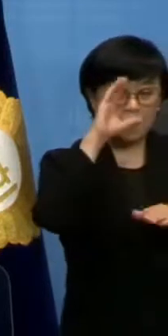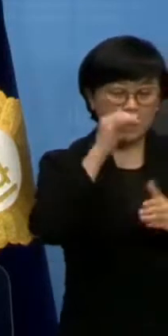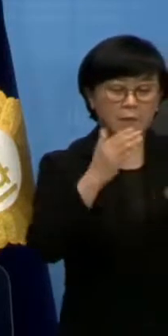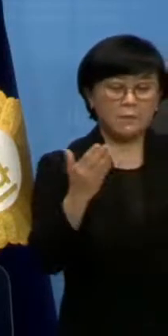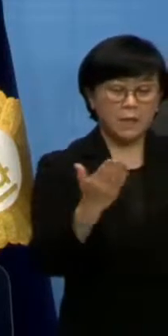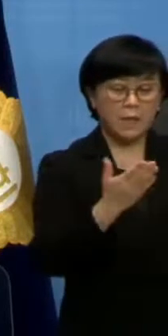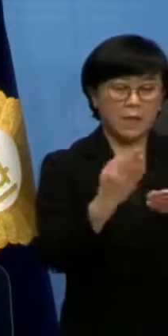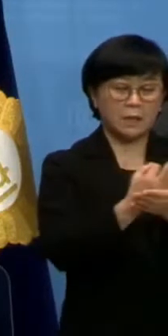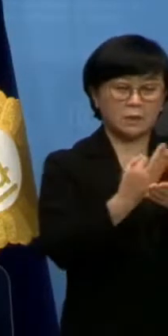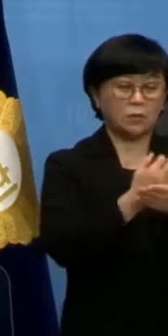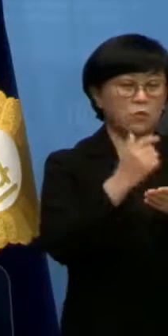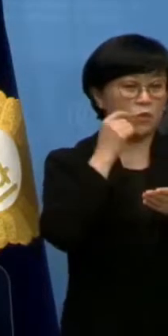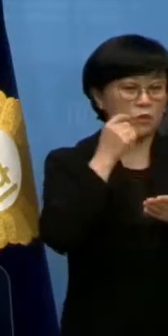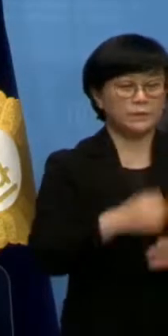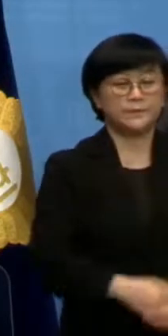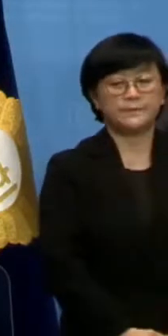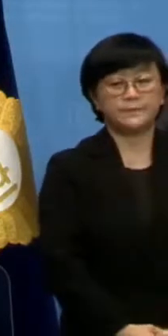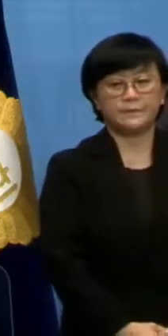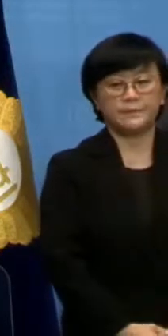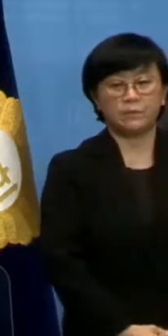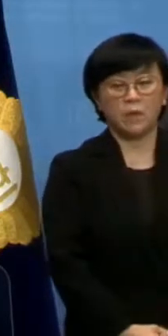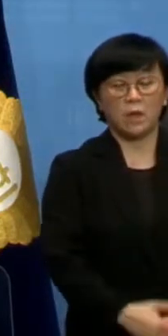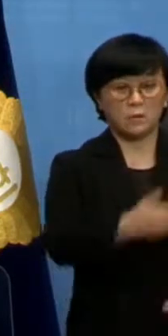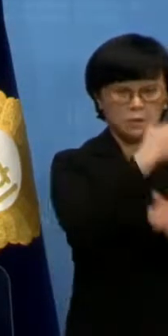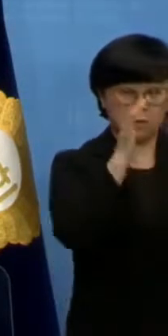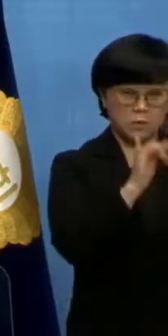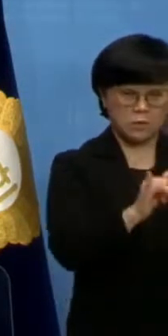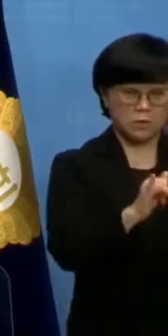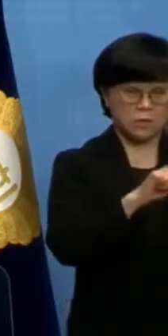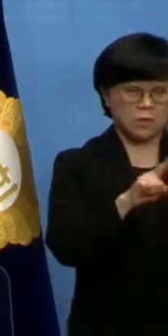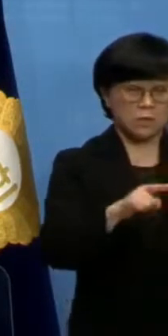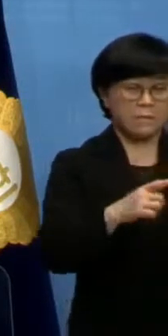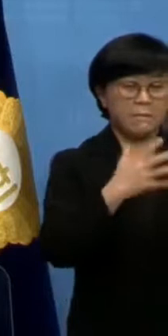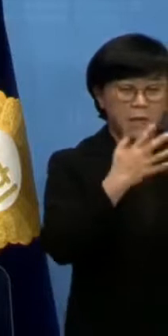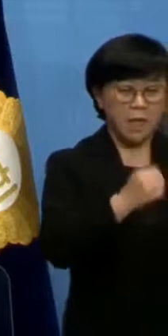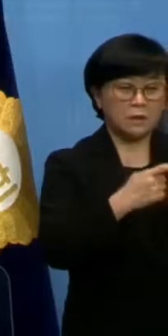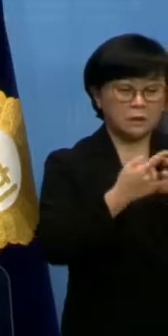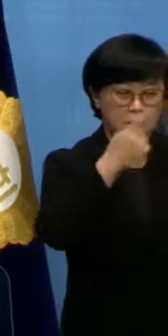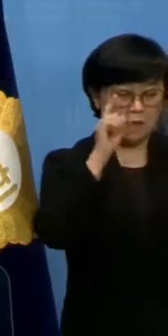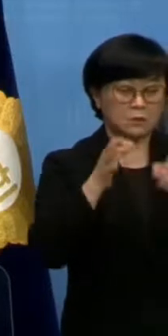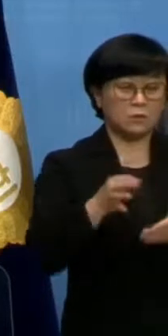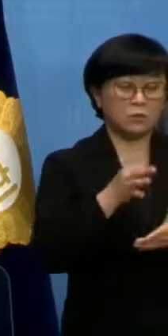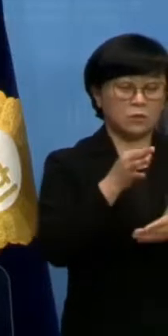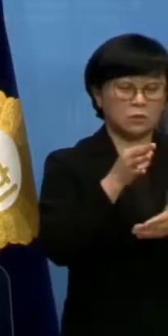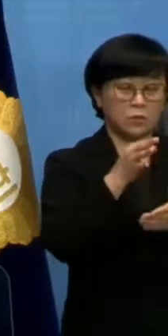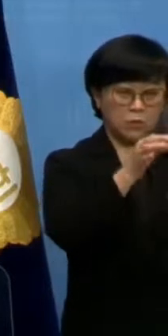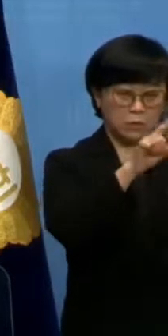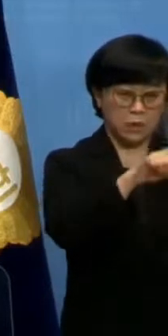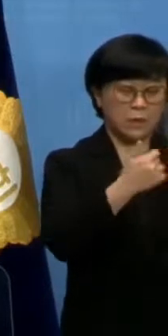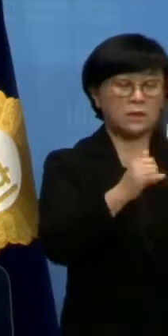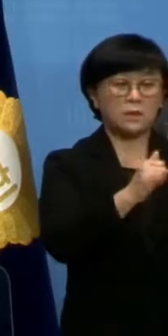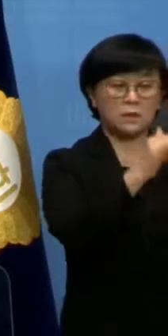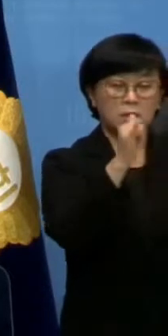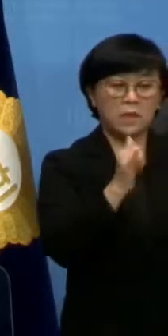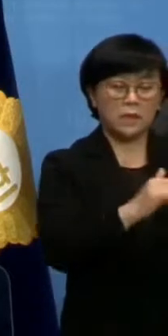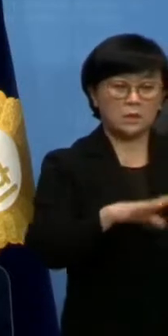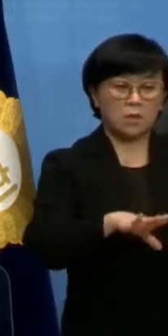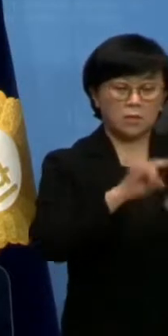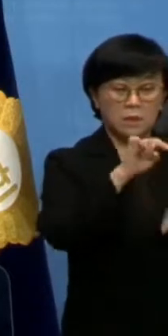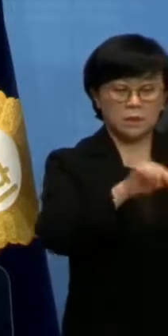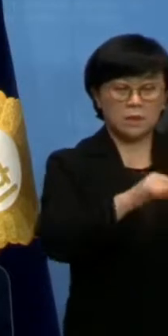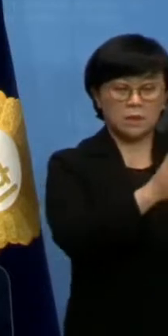아르바이트조차 구하기 어려워졌습니다. 청년들은 수천만 원에 달하는 등록금 때문에 사회에 내딛는